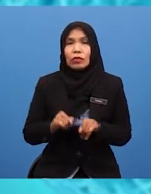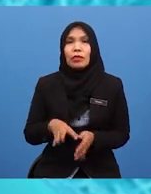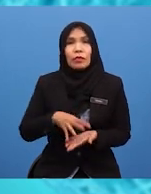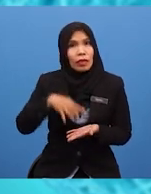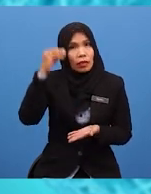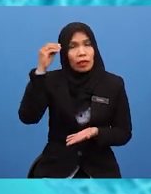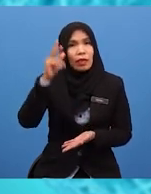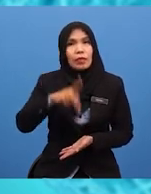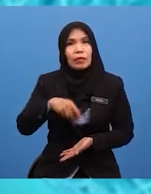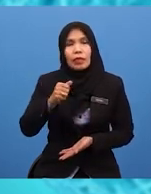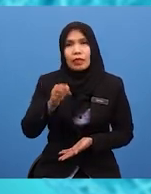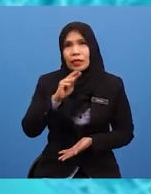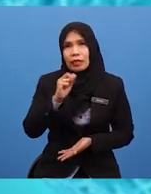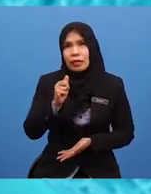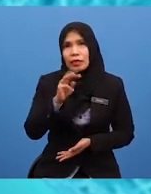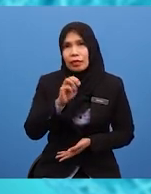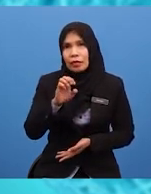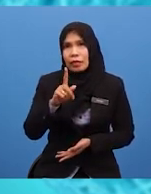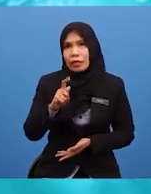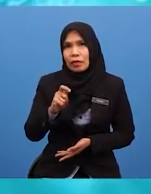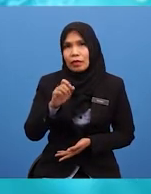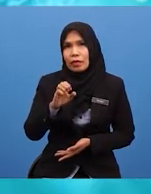mengukur pertumbuhan.